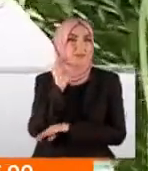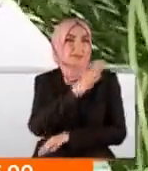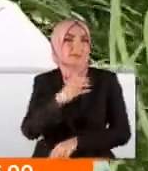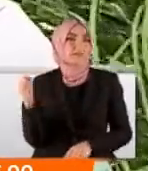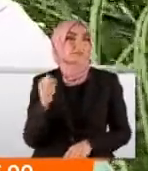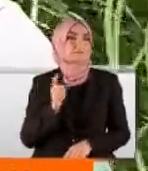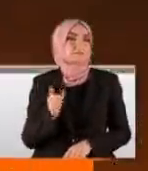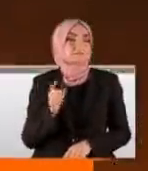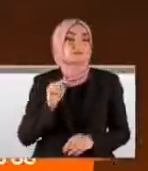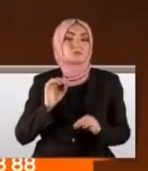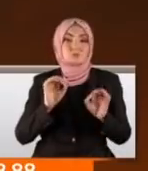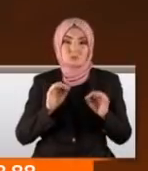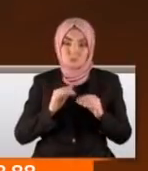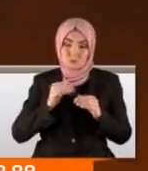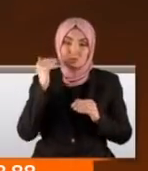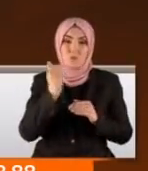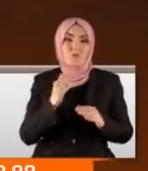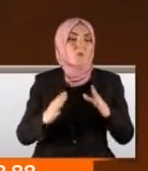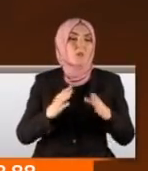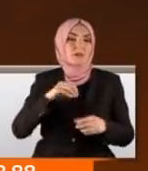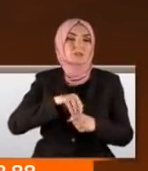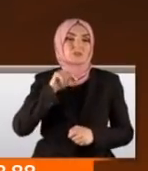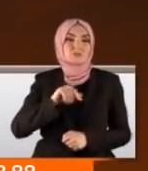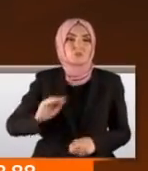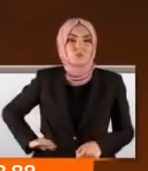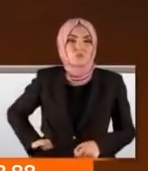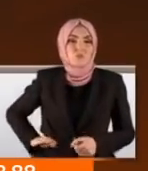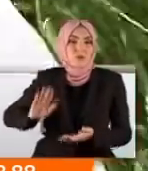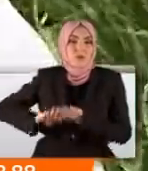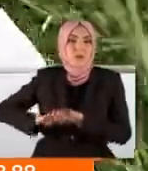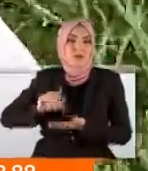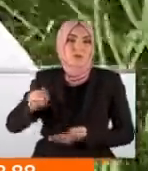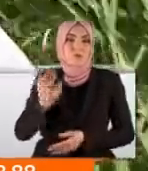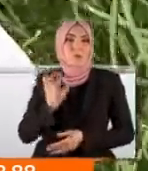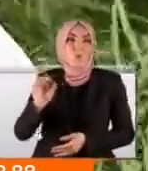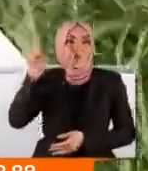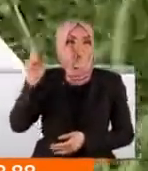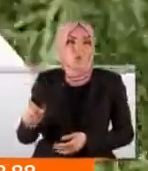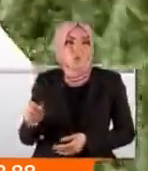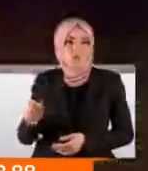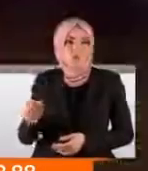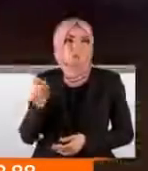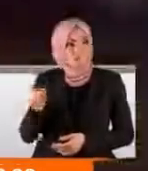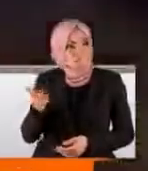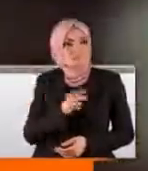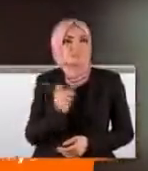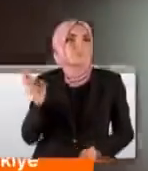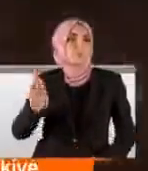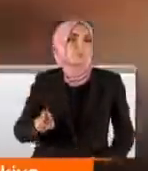Ondan sonraki olayda çocukluk arkadaşım Ozan Tekcan'ı hayatını aldılar. Yine ben hedeftim.